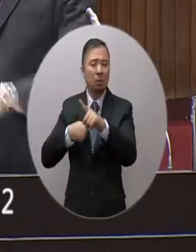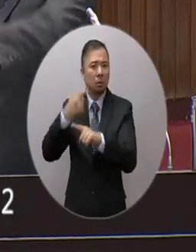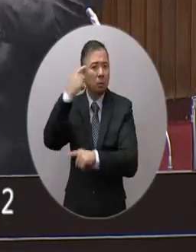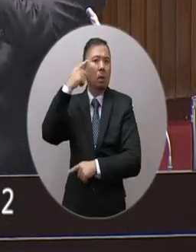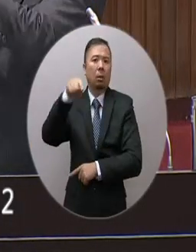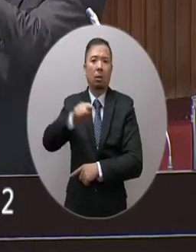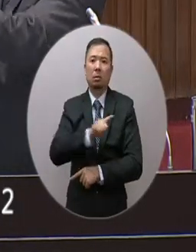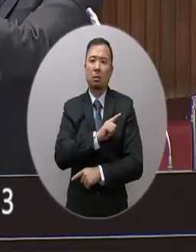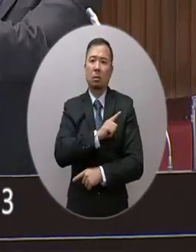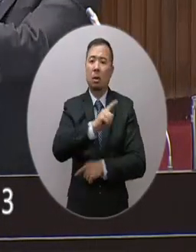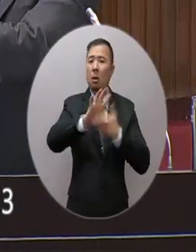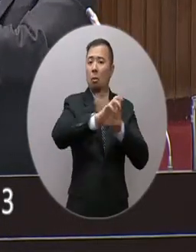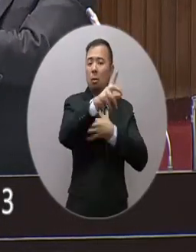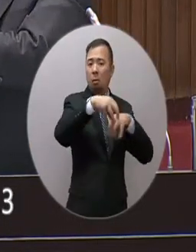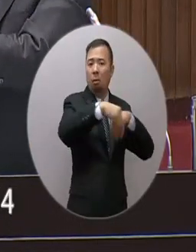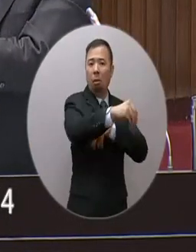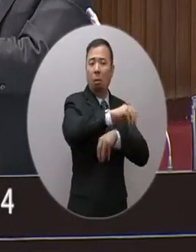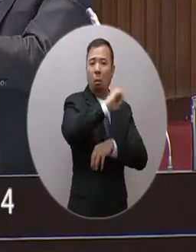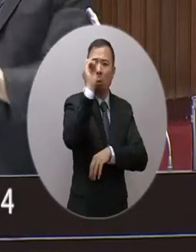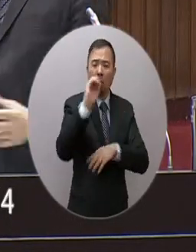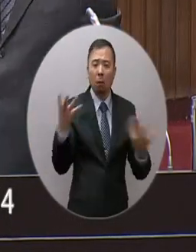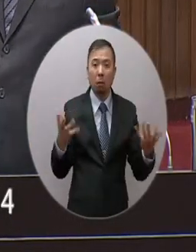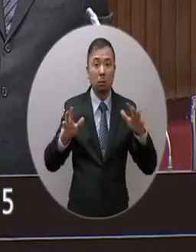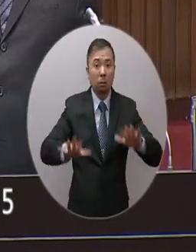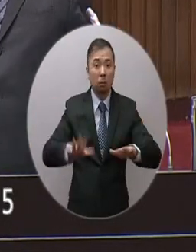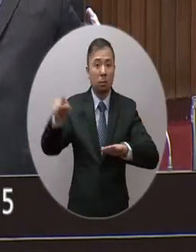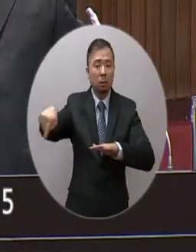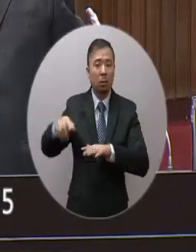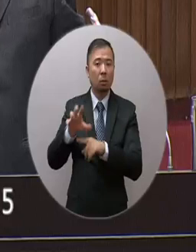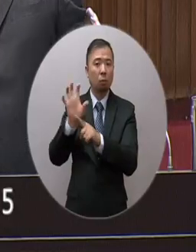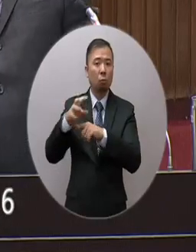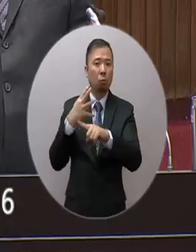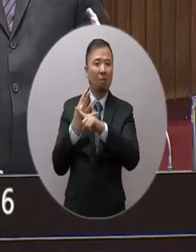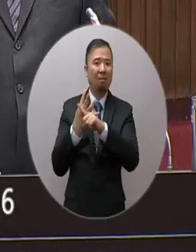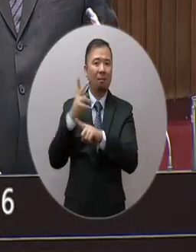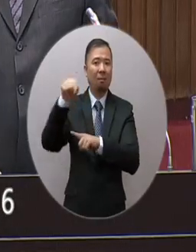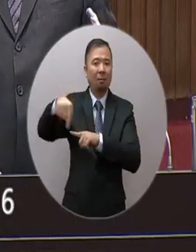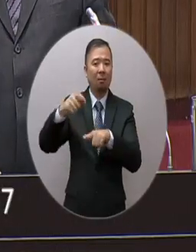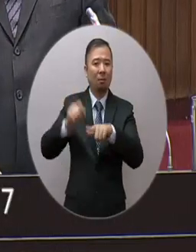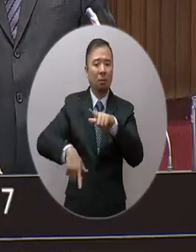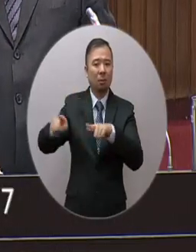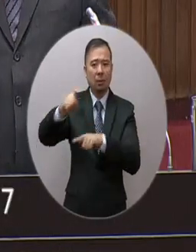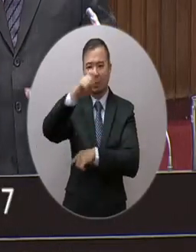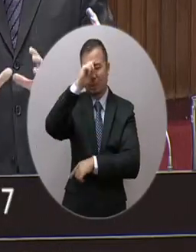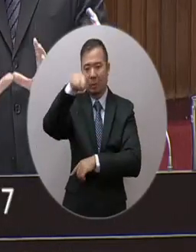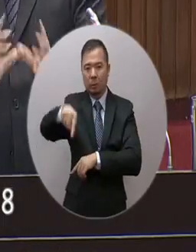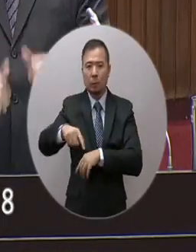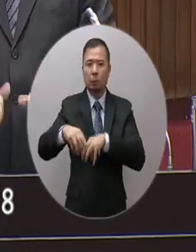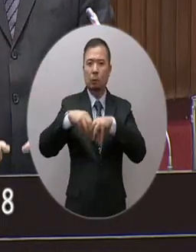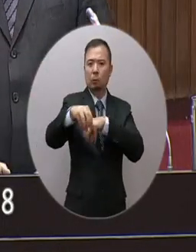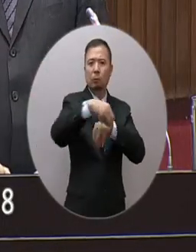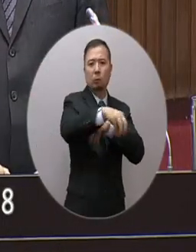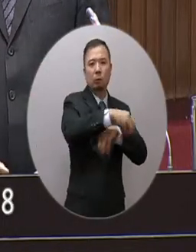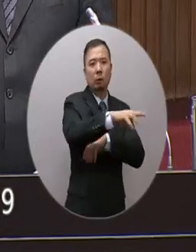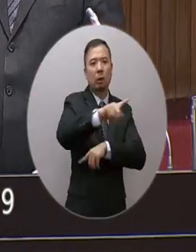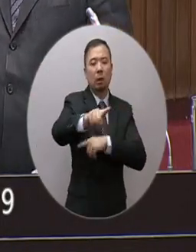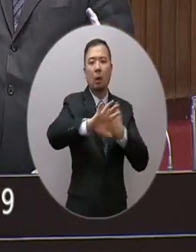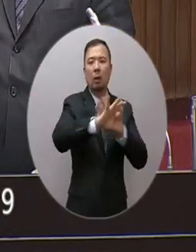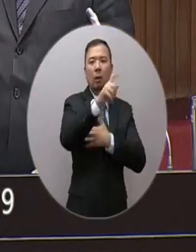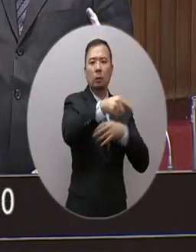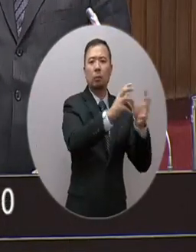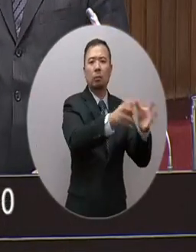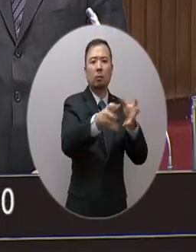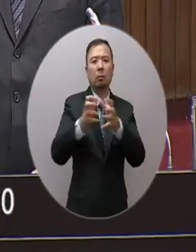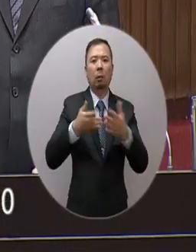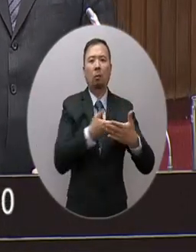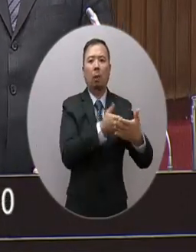现在这些农企业要处理，寸步维艰，举步维艰，无再调处理。所以才